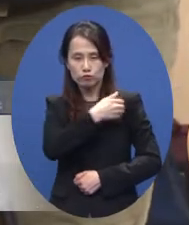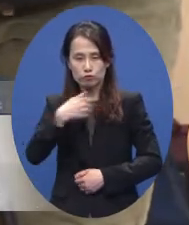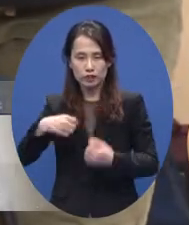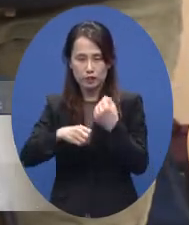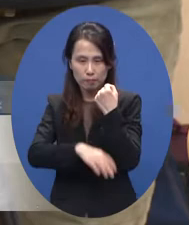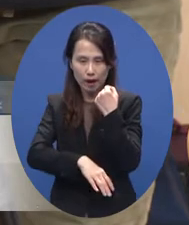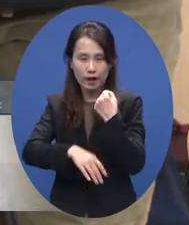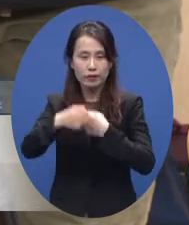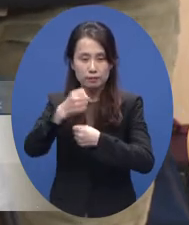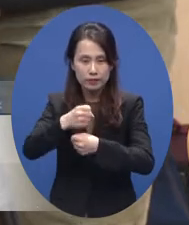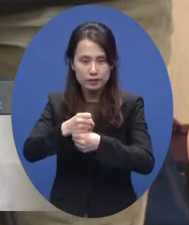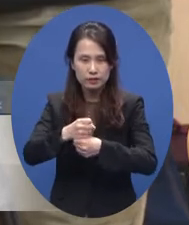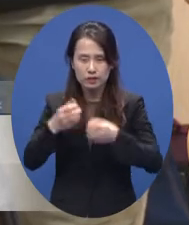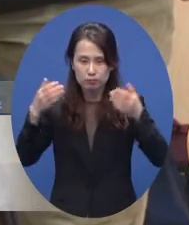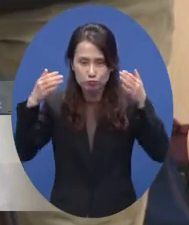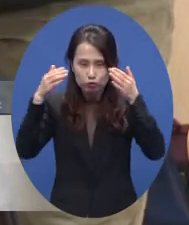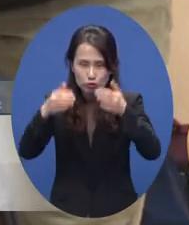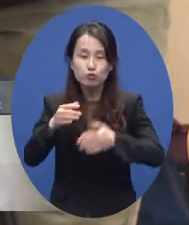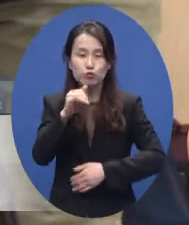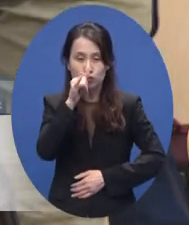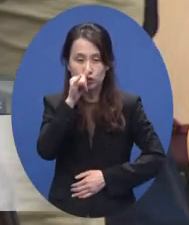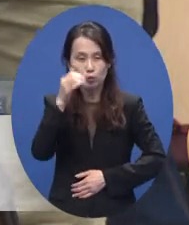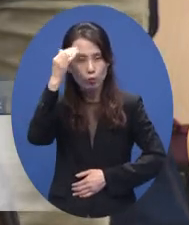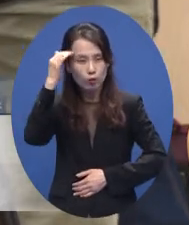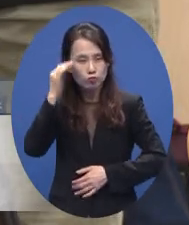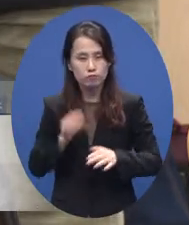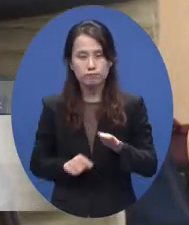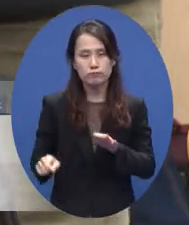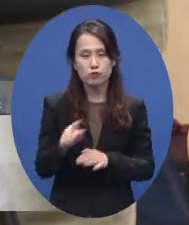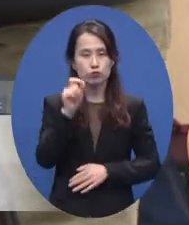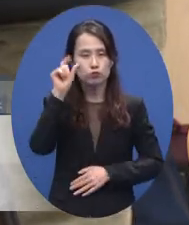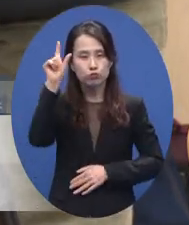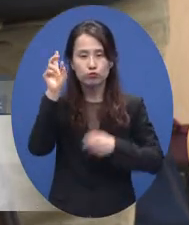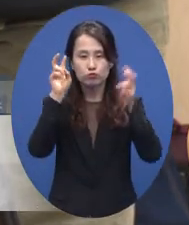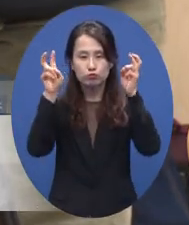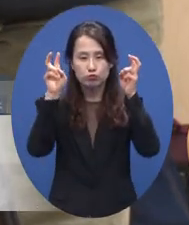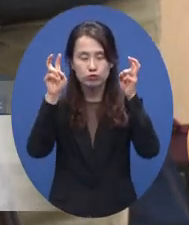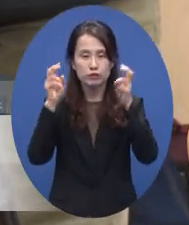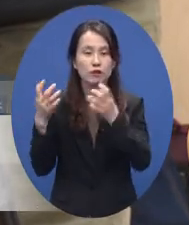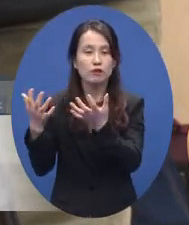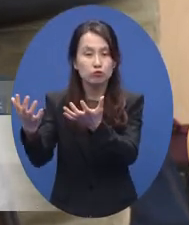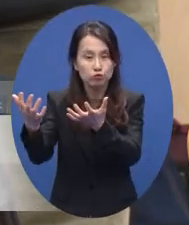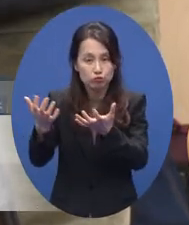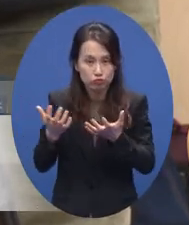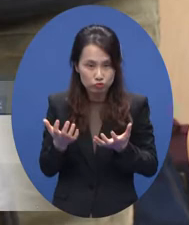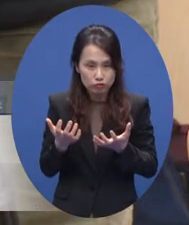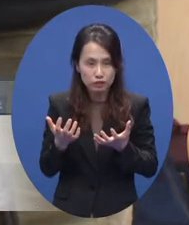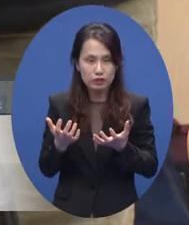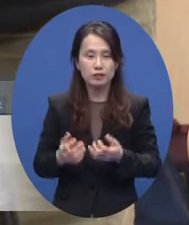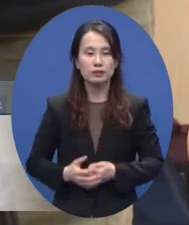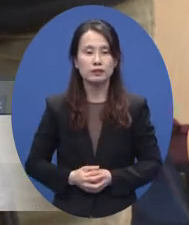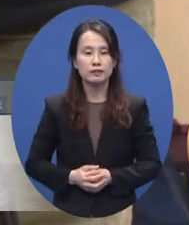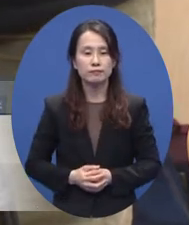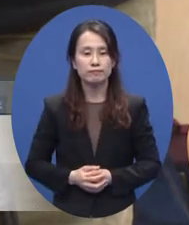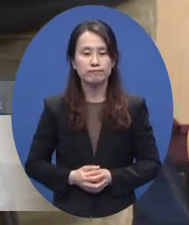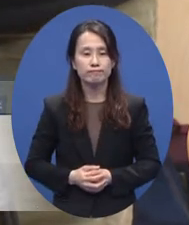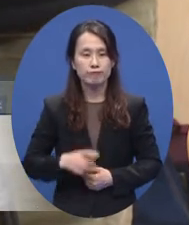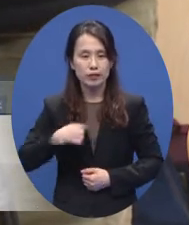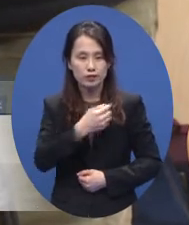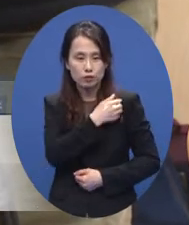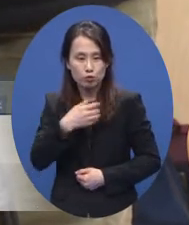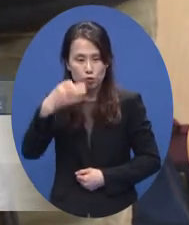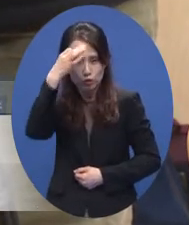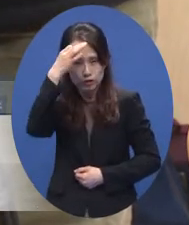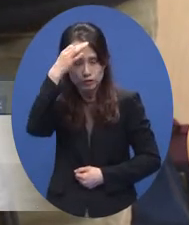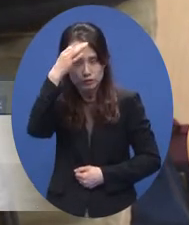기반을 구축하는 데 역점을 두고 국내 아주 첨단 우수한 기업들을 유치해서 자족 기능을